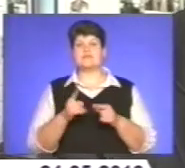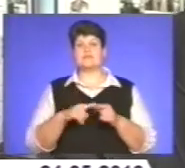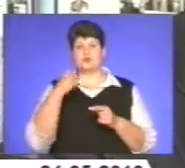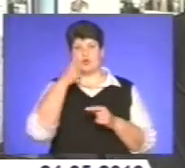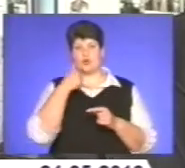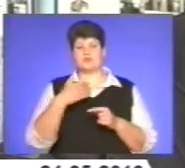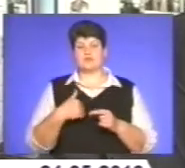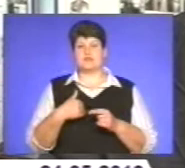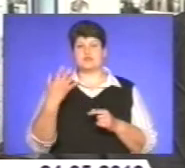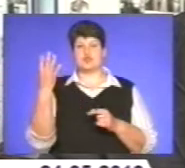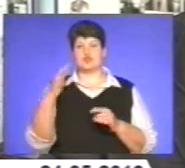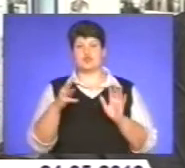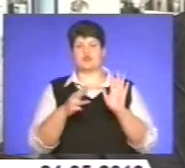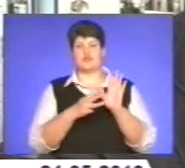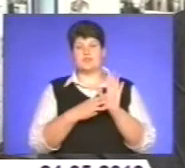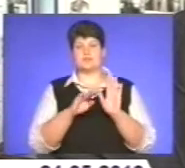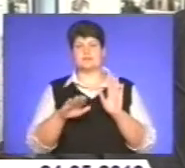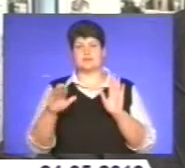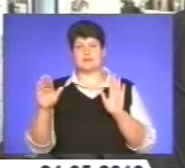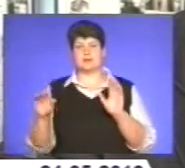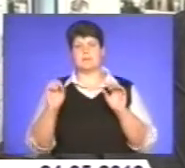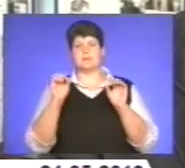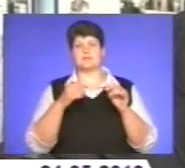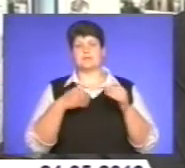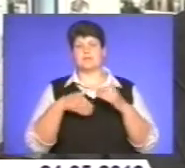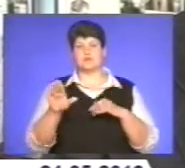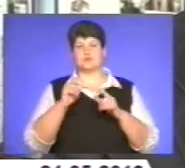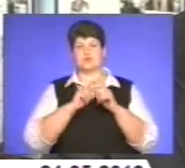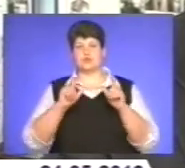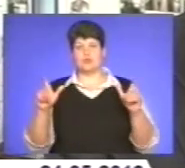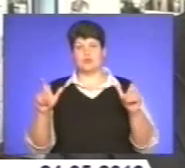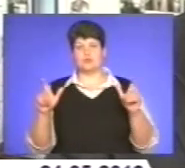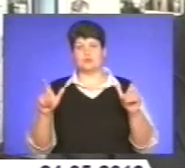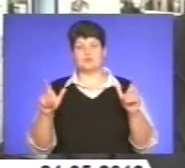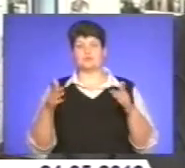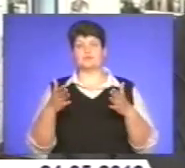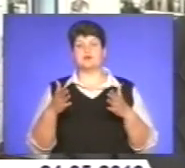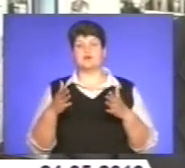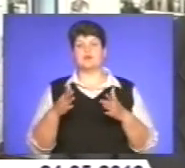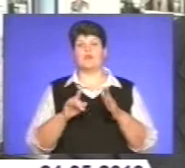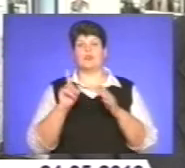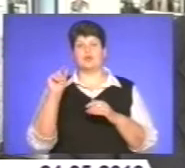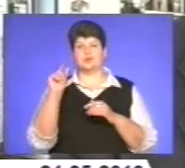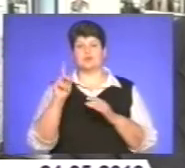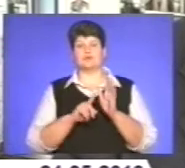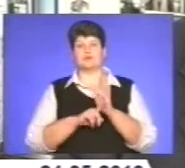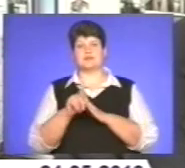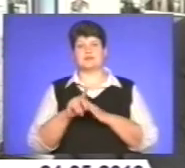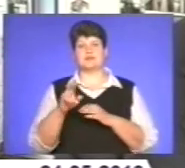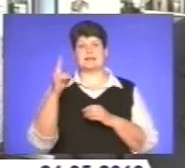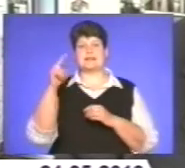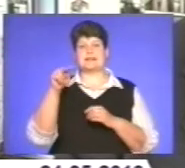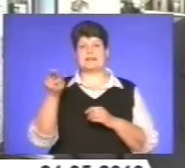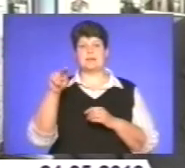нас 48 учнів 11 класів покинуть стіни нашої школи і підуть у дорогу. В понеділок розпочнеться для них державна підсумкова